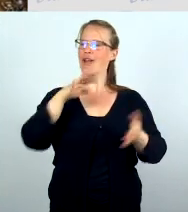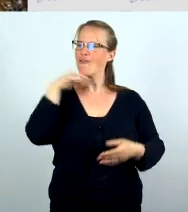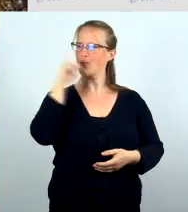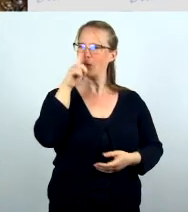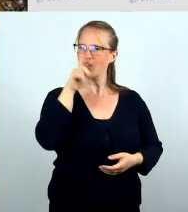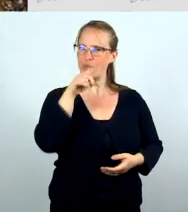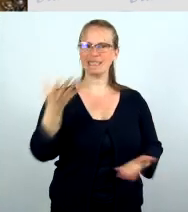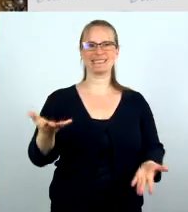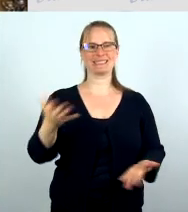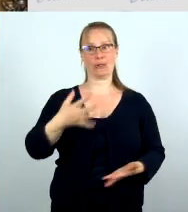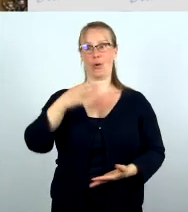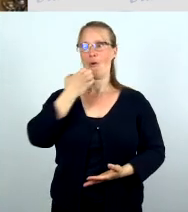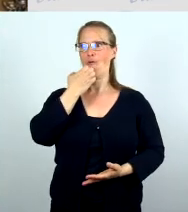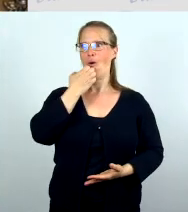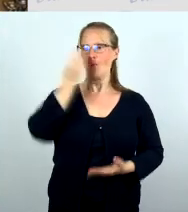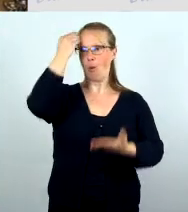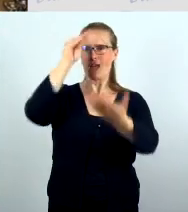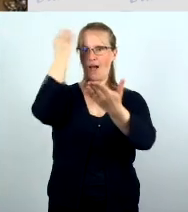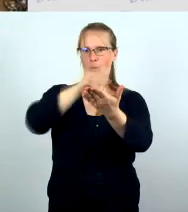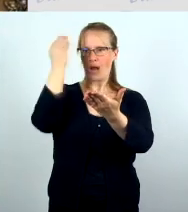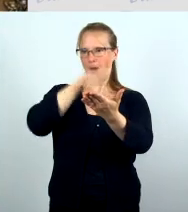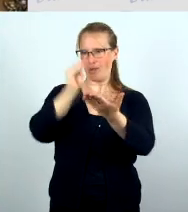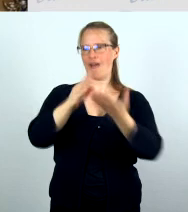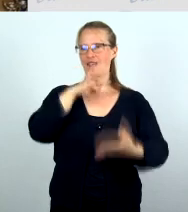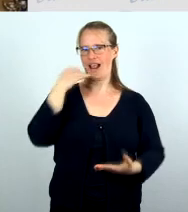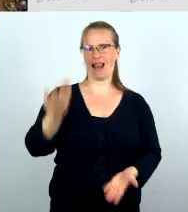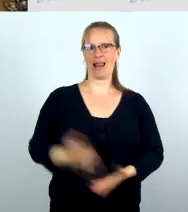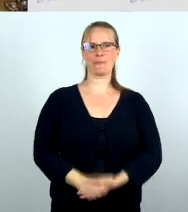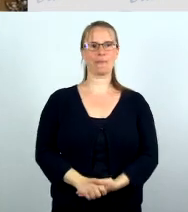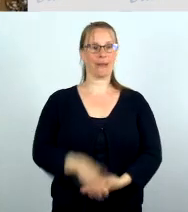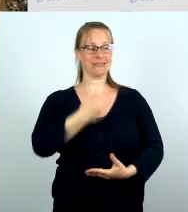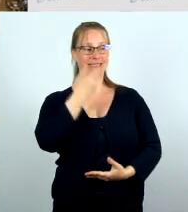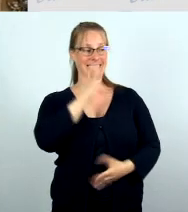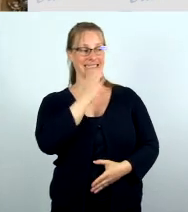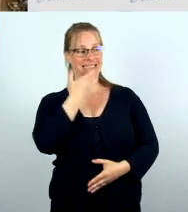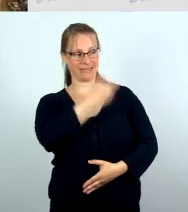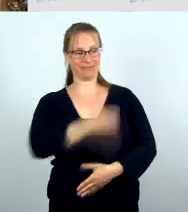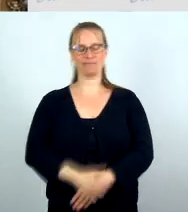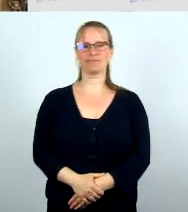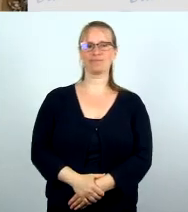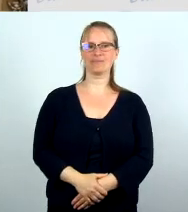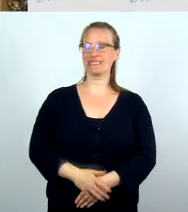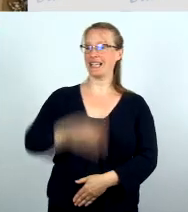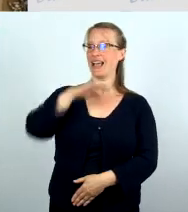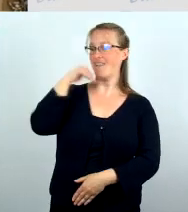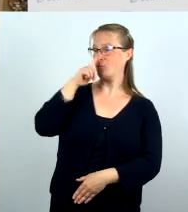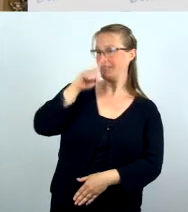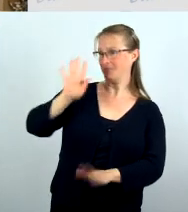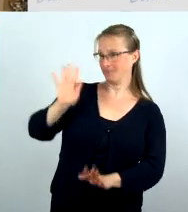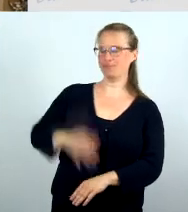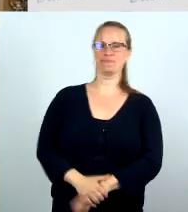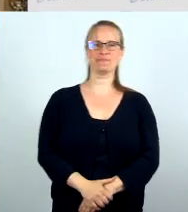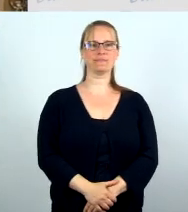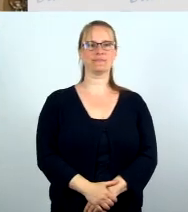wünschen euch dafür ganz viel Spaß und hoffen auf reizige Kommentare. Vielen Dank einfach Sie. Gerne. Und ja, viel Spaß.